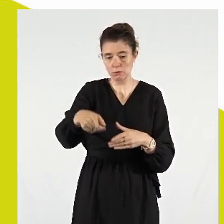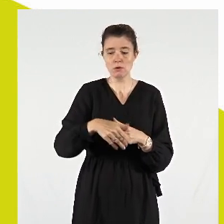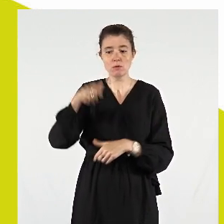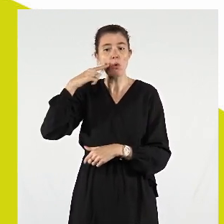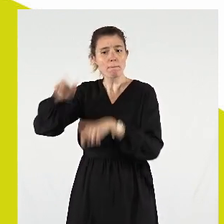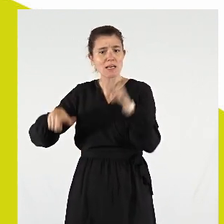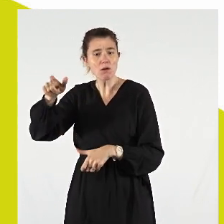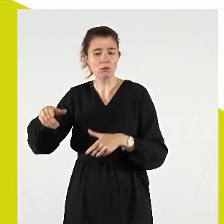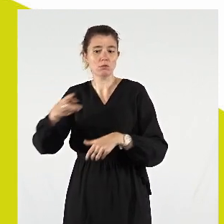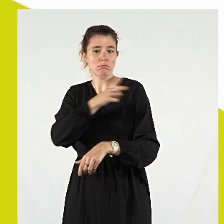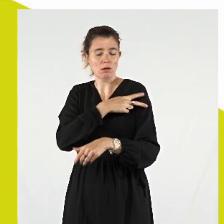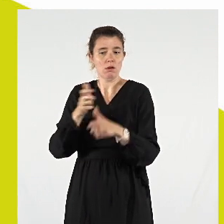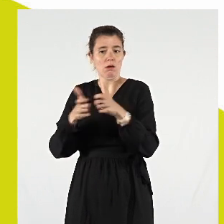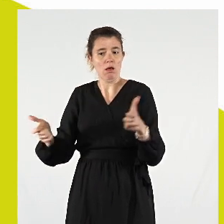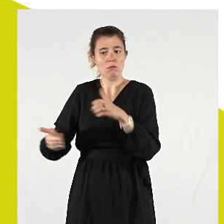en permanence par la recherche